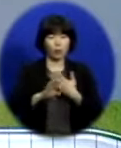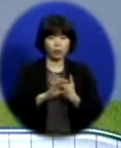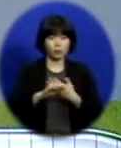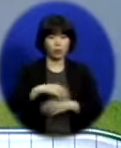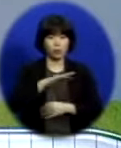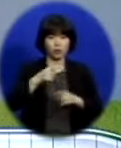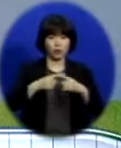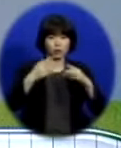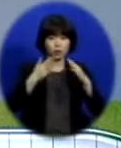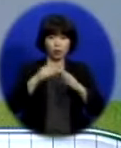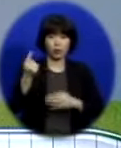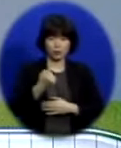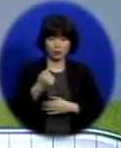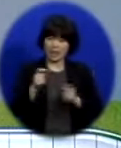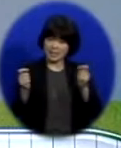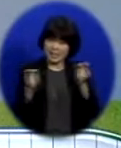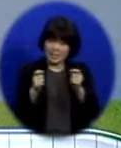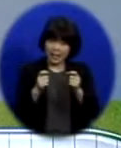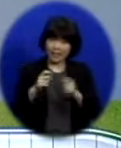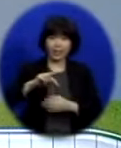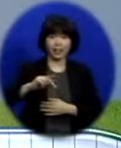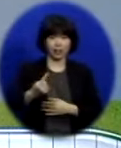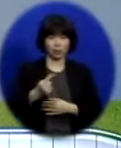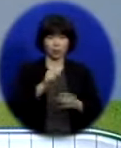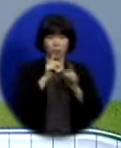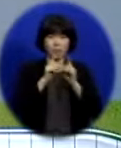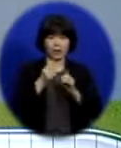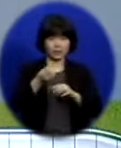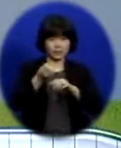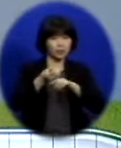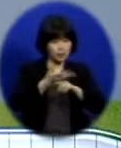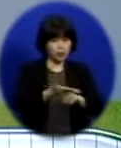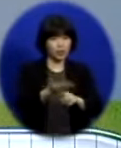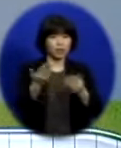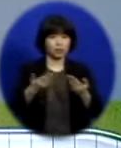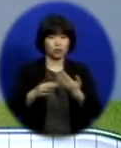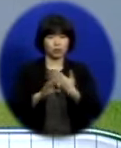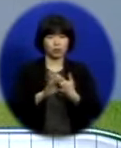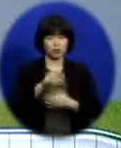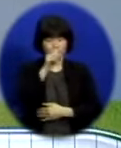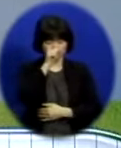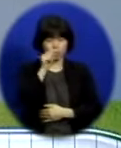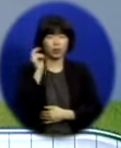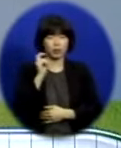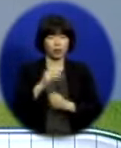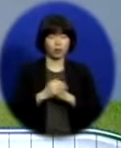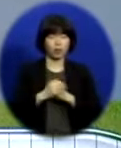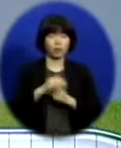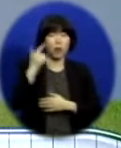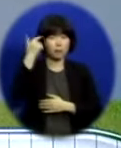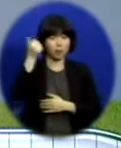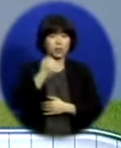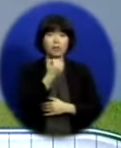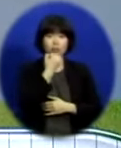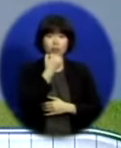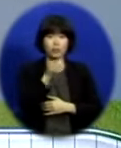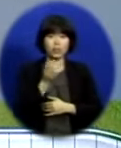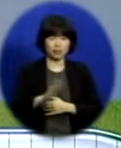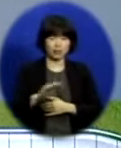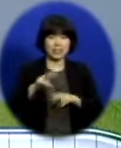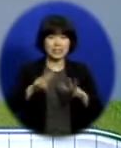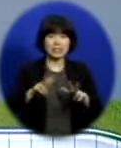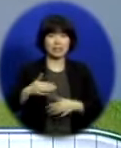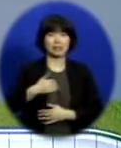집회에 짧게라도 말씀 전해주시면 너무 좋겠습니다 목사님은 웃으시겠지만 저의 지금